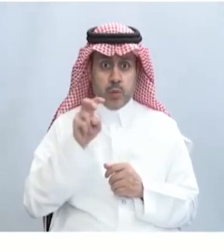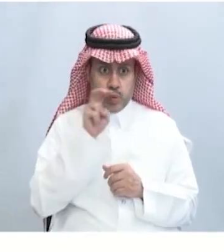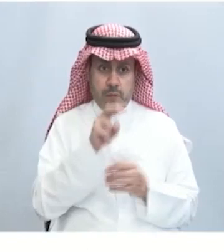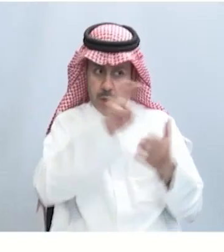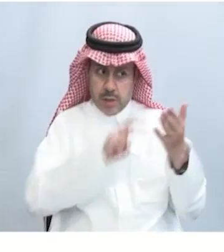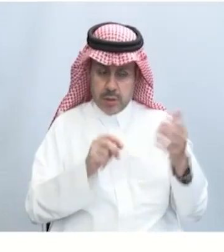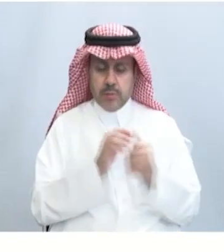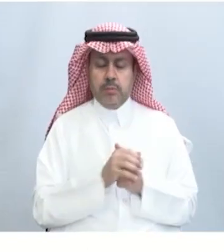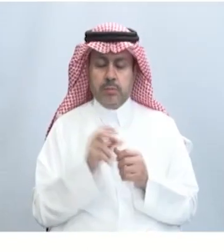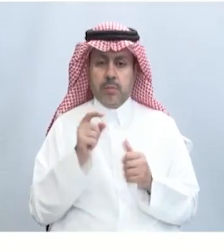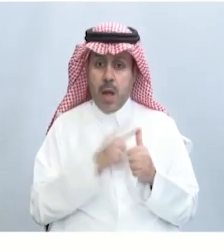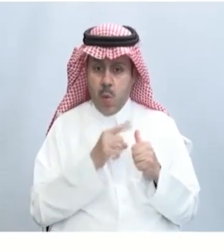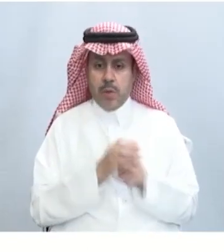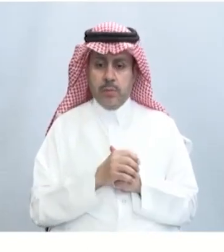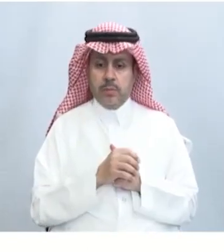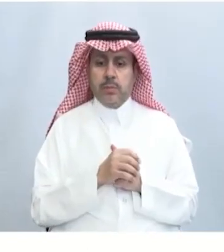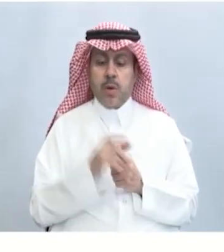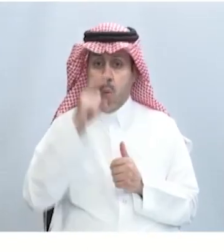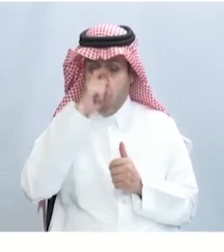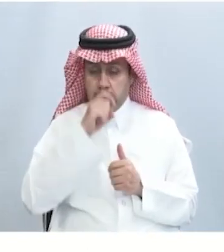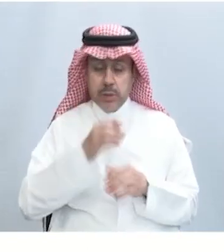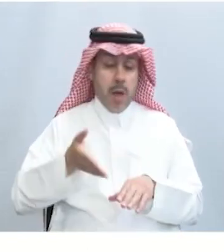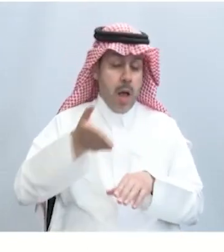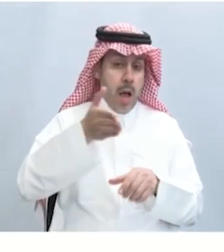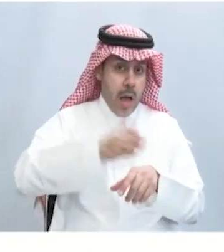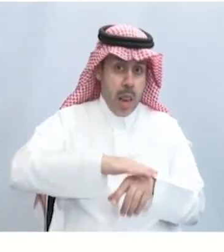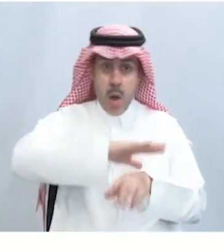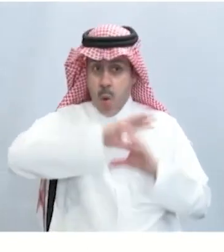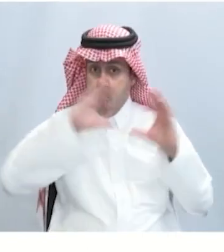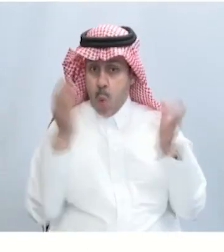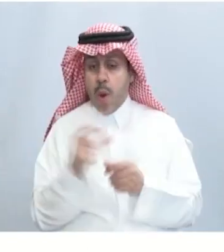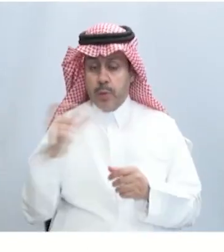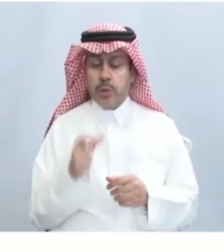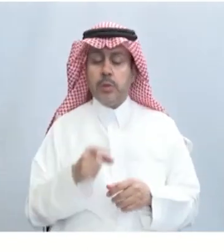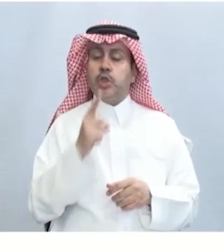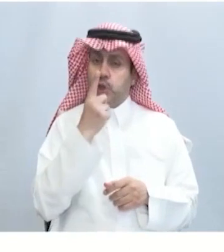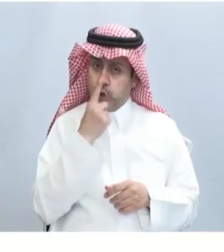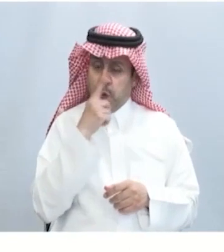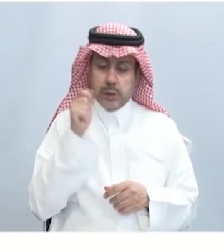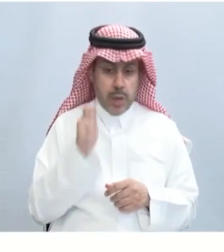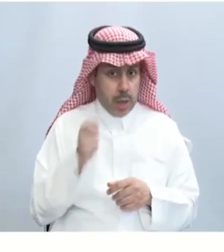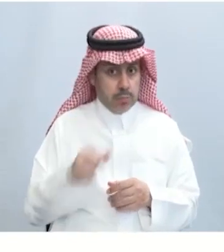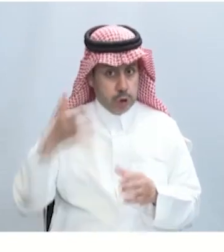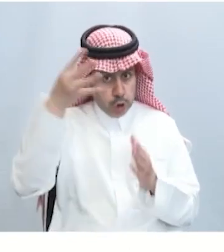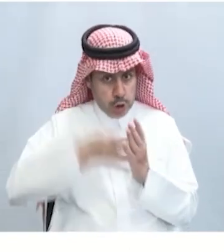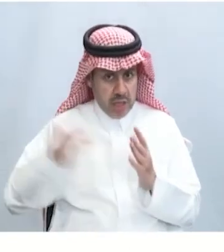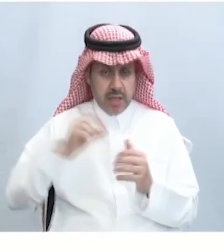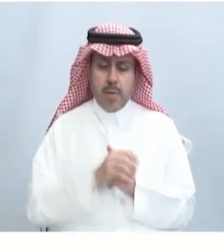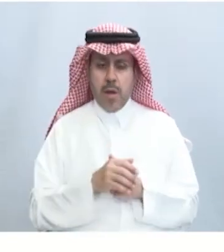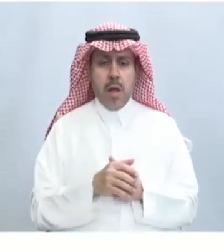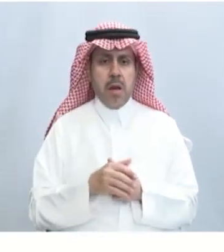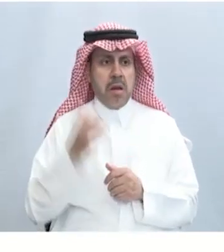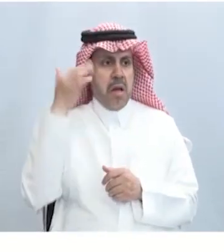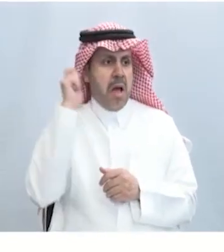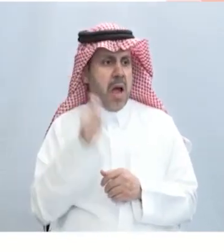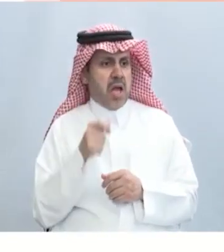تاملوا الاول يجب على المسلمين ان يتح حاكموا الى الشريعه الاسلاميه لا الى الاحكام العرفيه